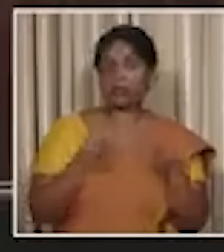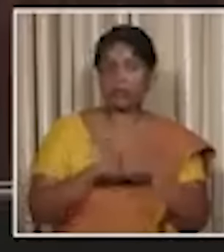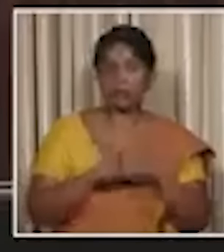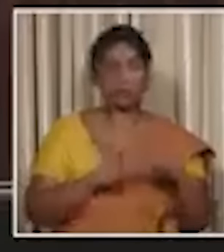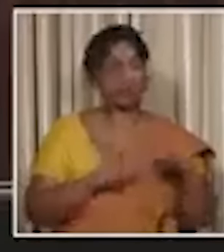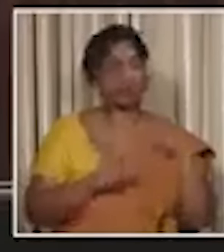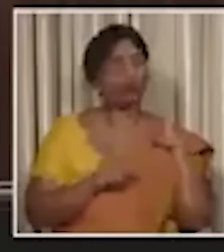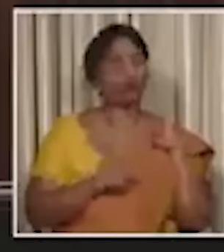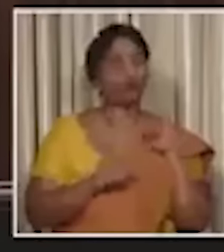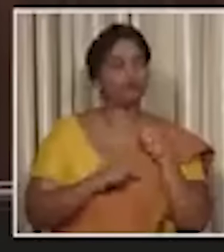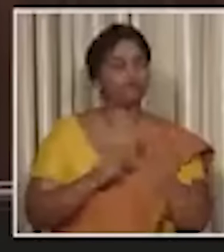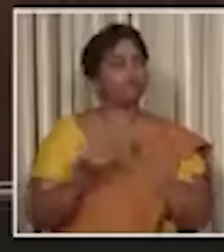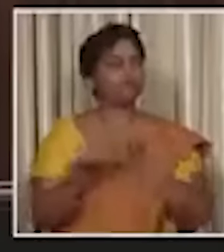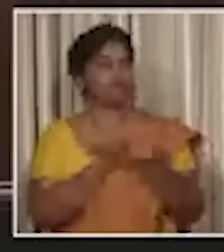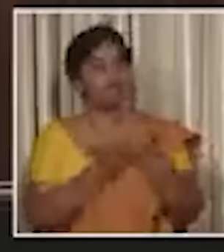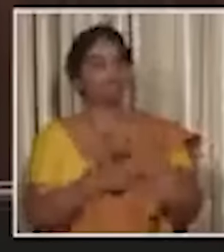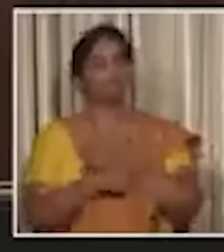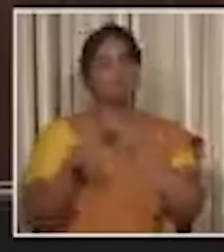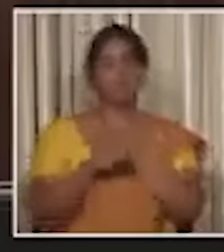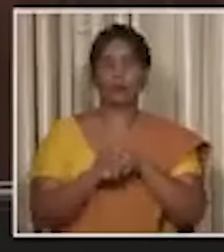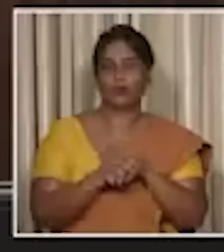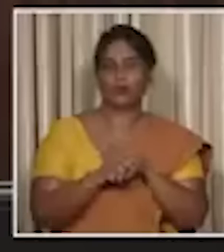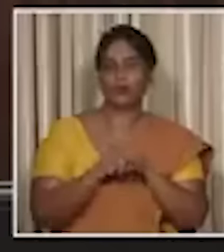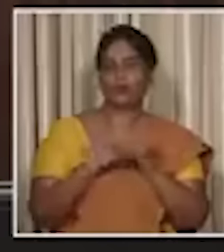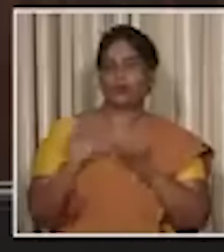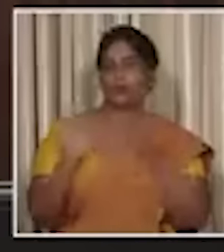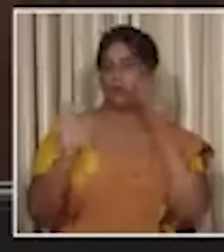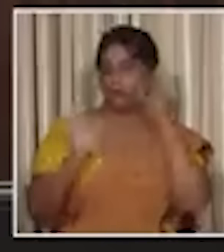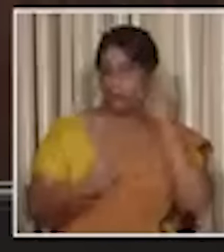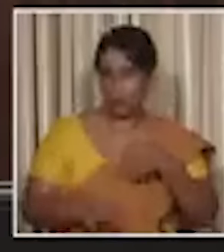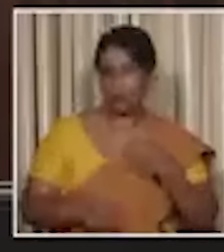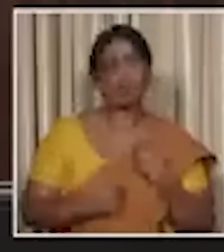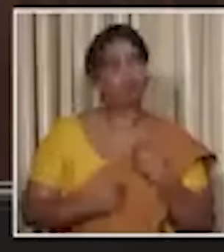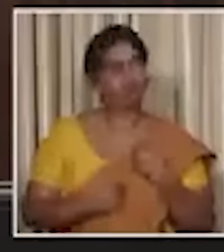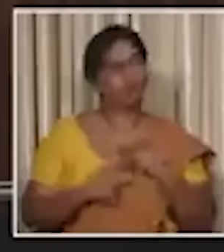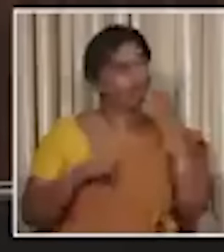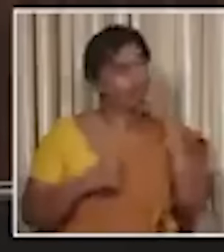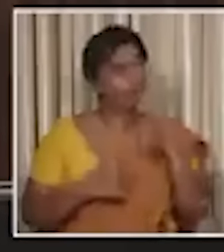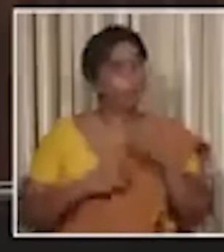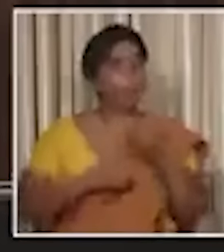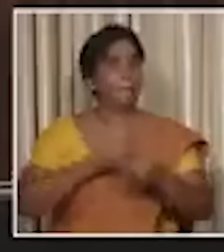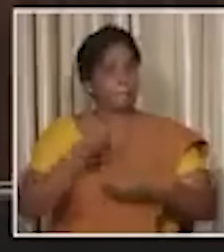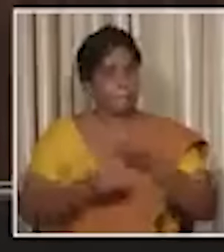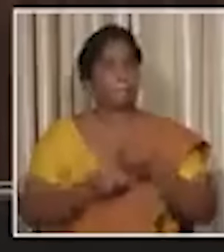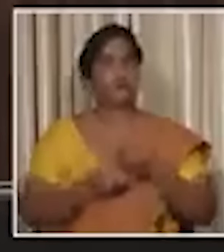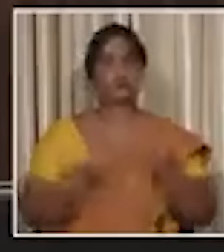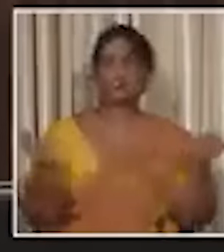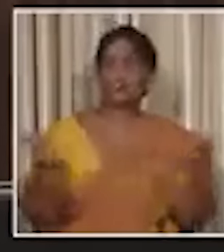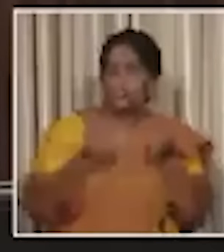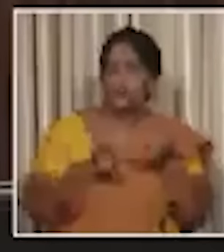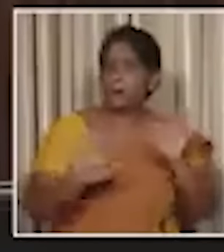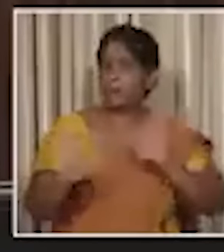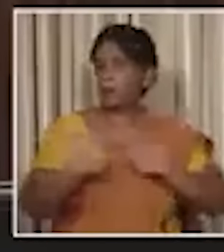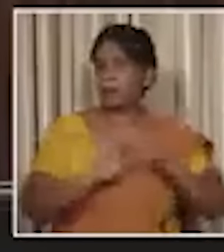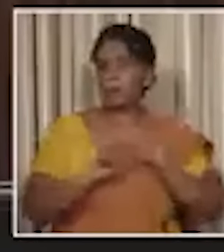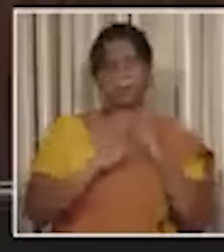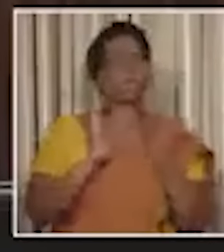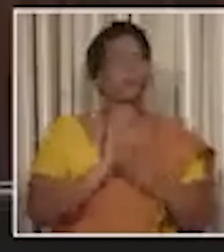முயற்சி எடுத்து. ஆனால் உலகில் ஏற்பட்டுள்ள புதிய சந்தையில் பங்குதாரராக நாங்கள் அடைய வேண்டும். காலகாலமாக நாங்கள் சம்பிரதாயமாக